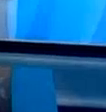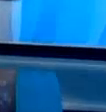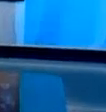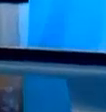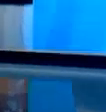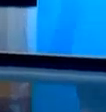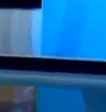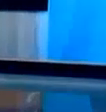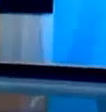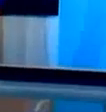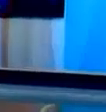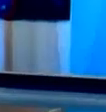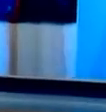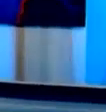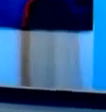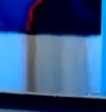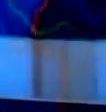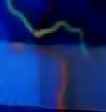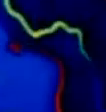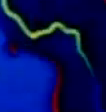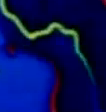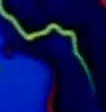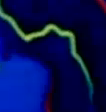Stela Dănilă vă prezintă Telejurnalul.